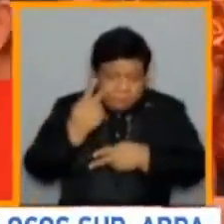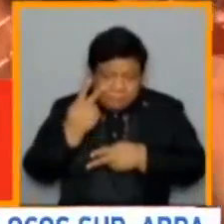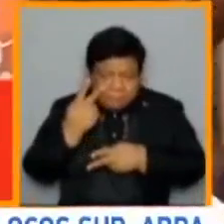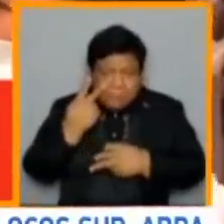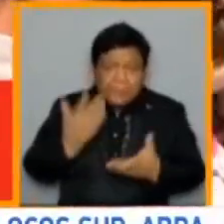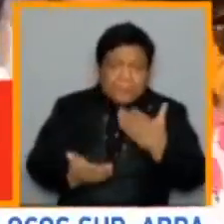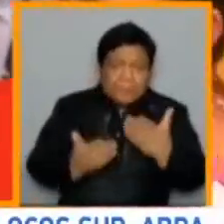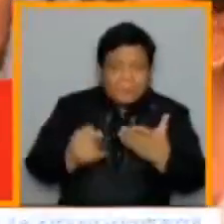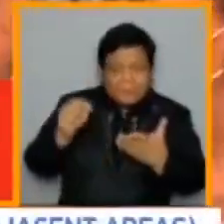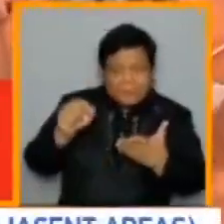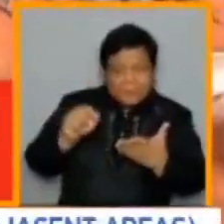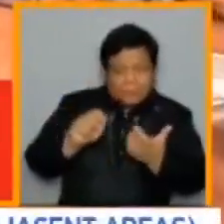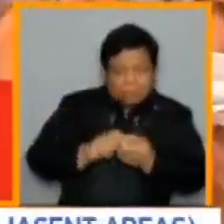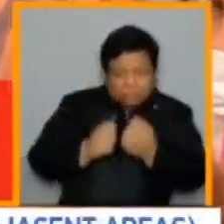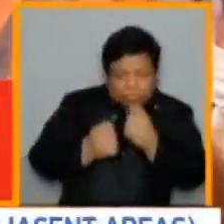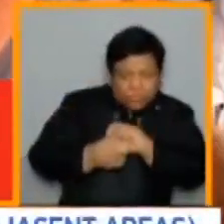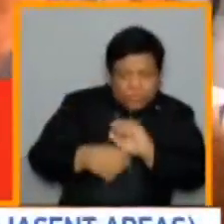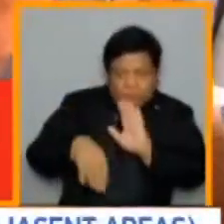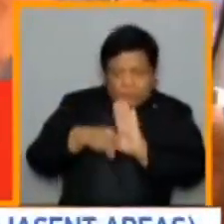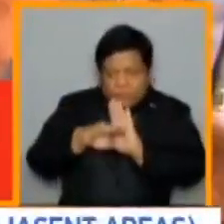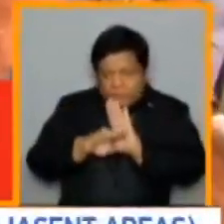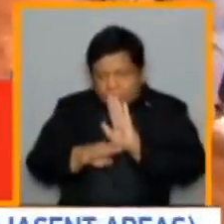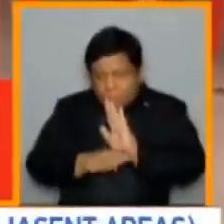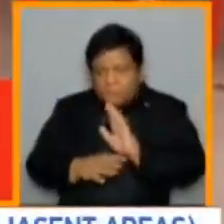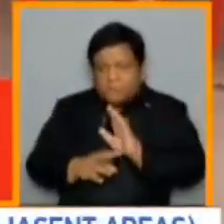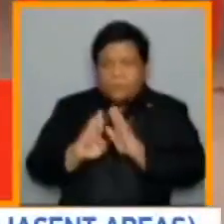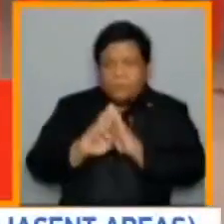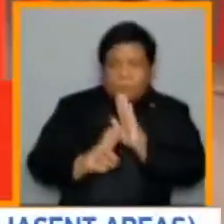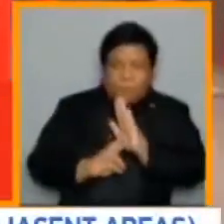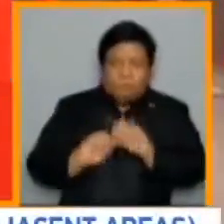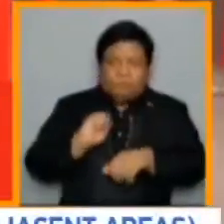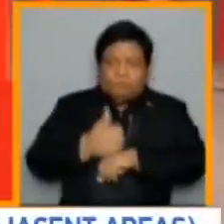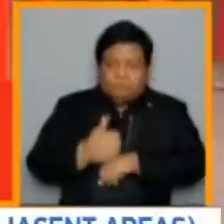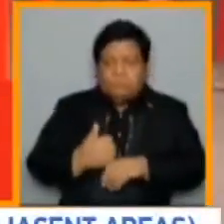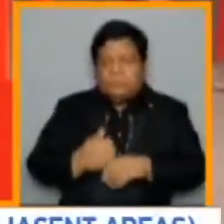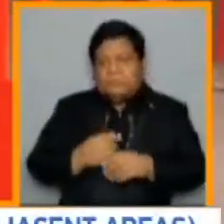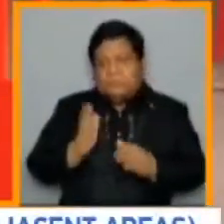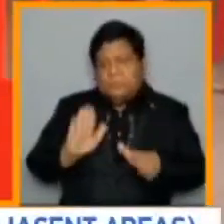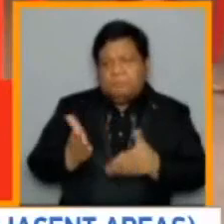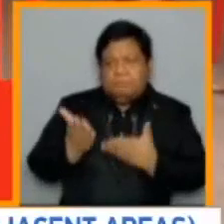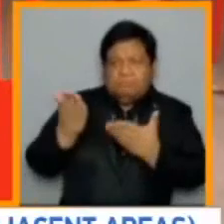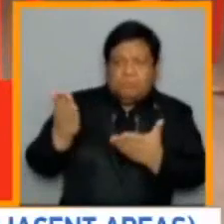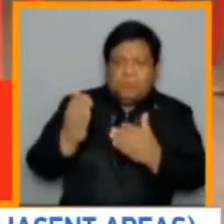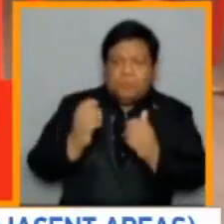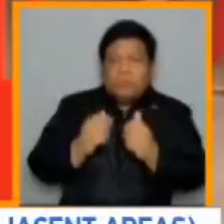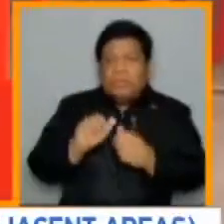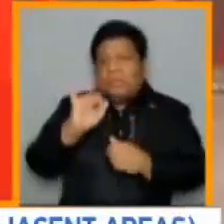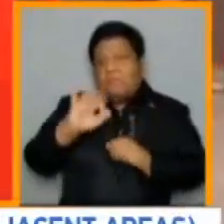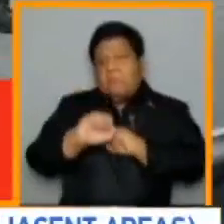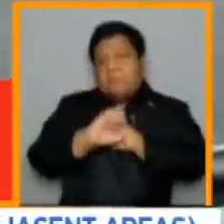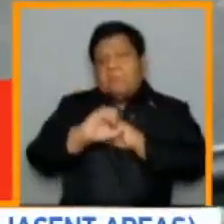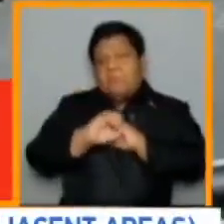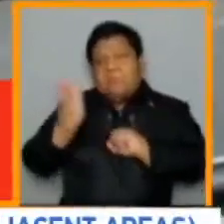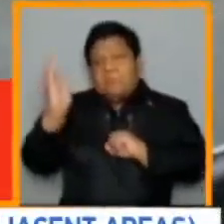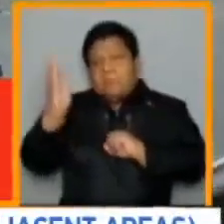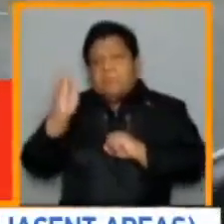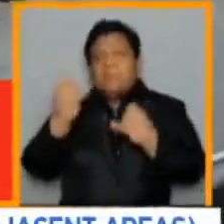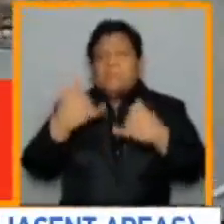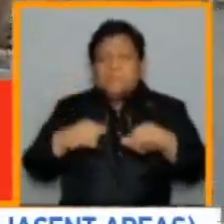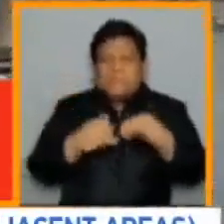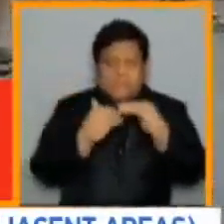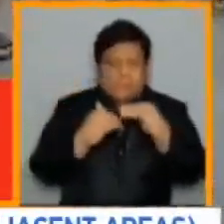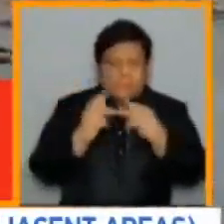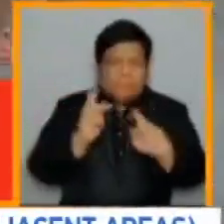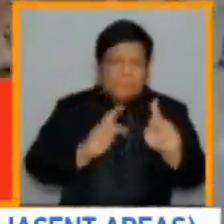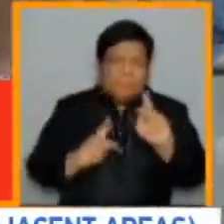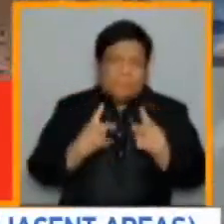mga restriction lang siguro. Ang yan ang ipopropose namin na pag campaign rally siya, magkaroon pa rin ng capacity restriction.